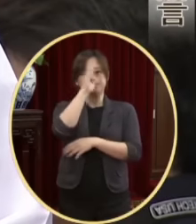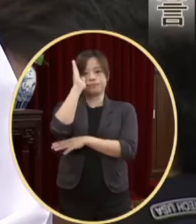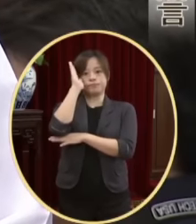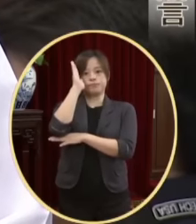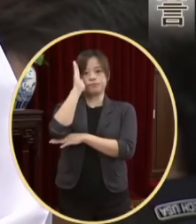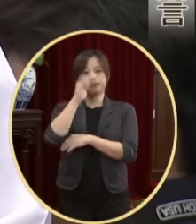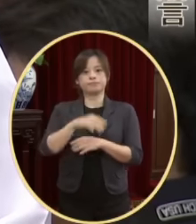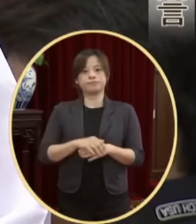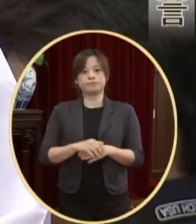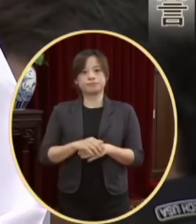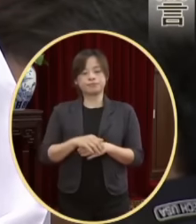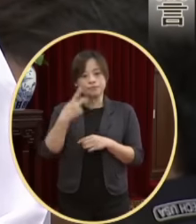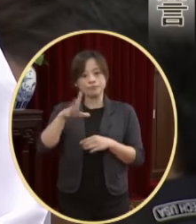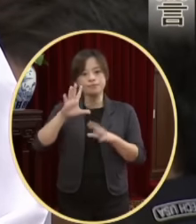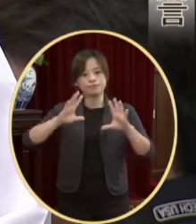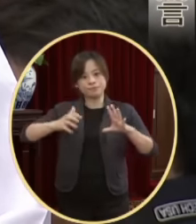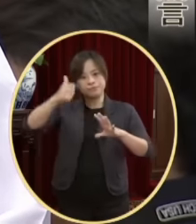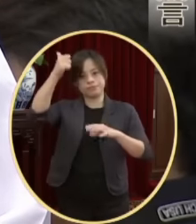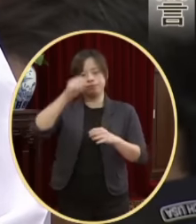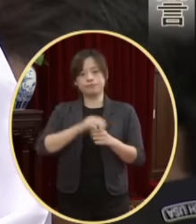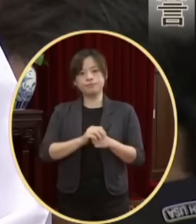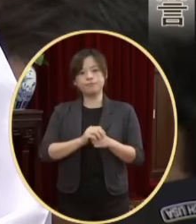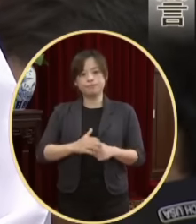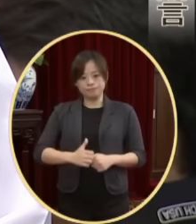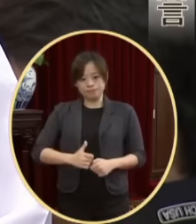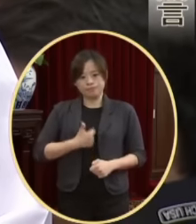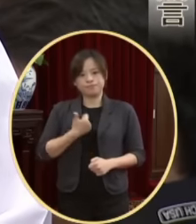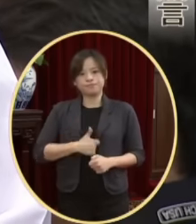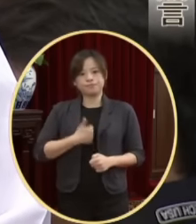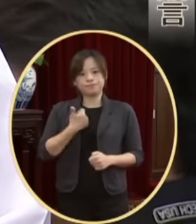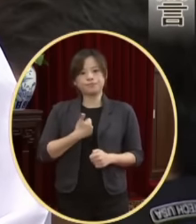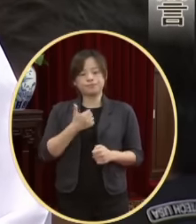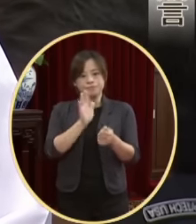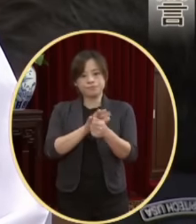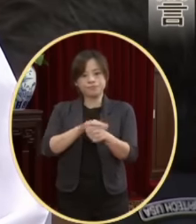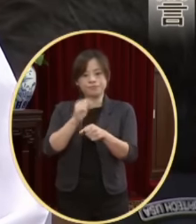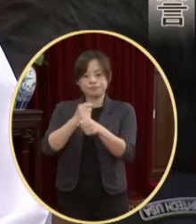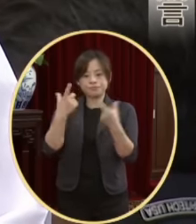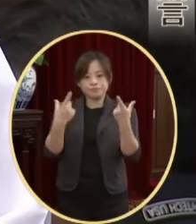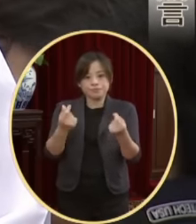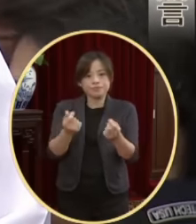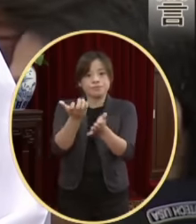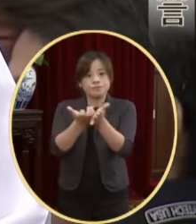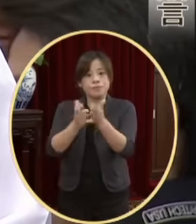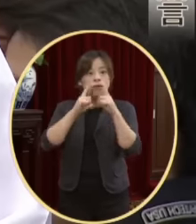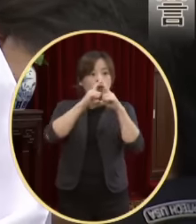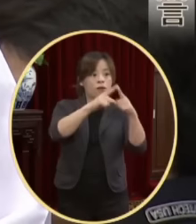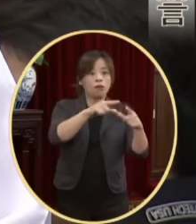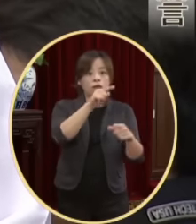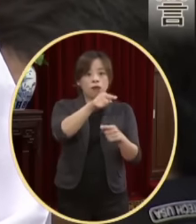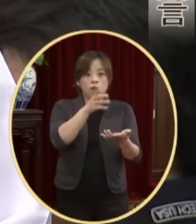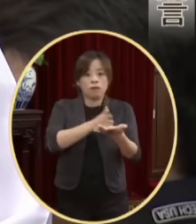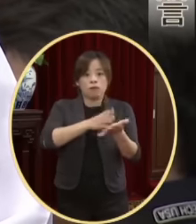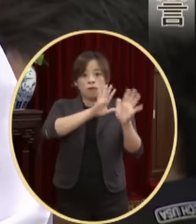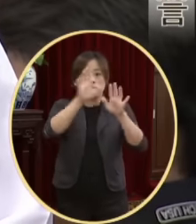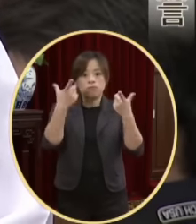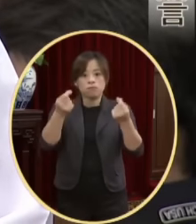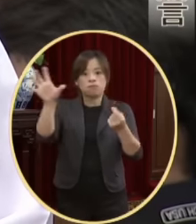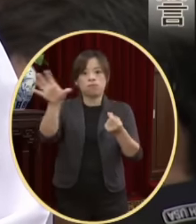府以及我们的总统真实的落实刚刚道歉的内